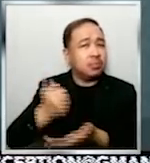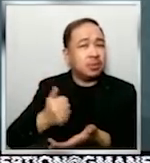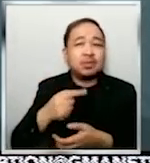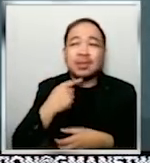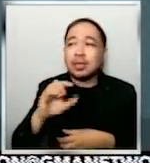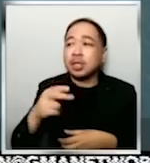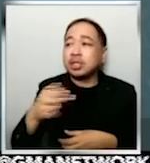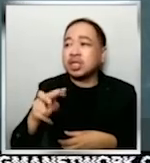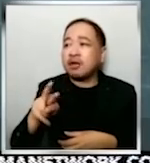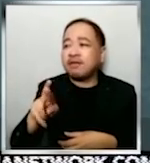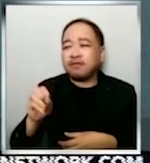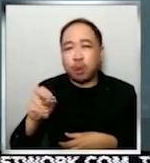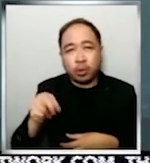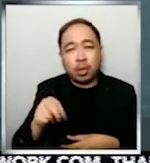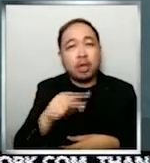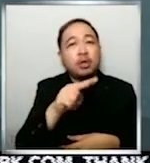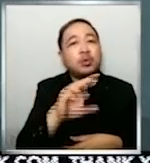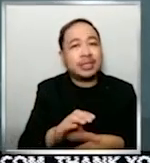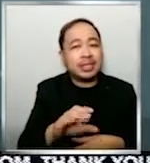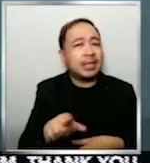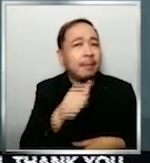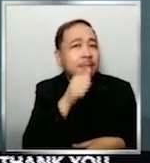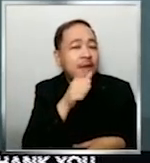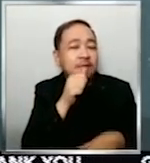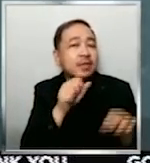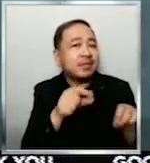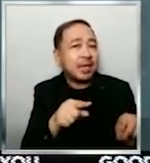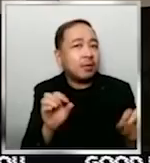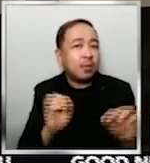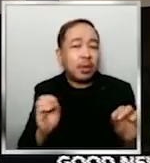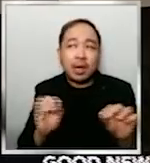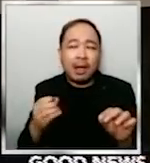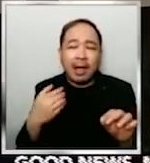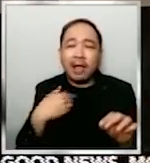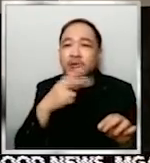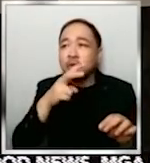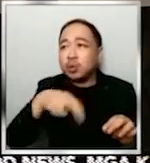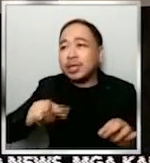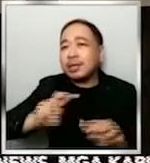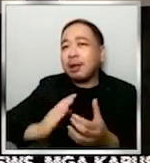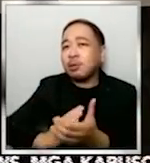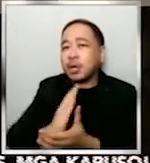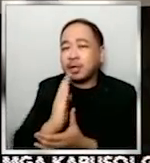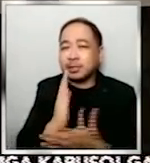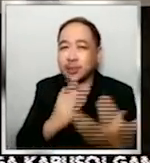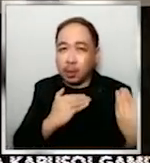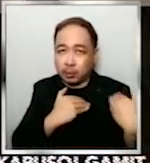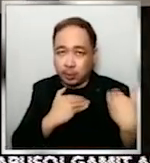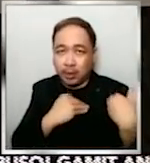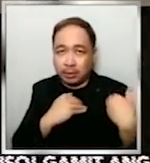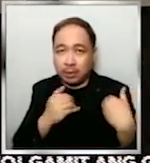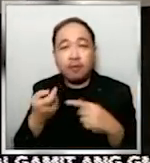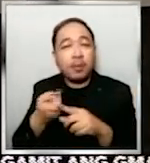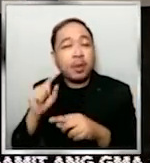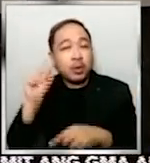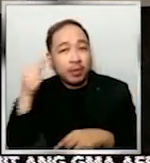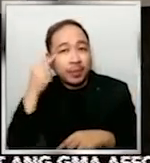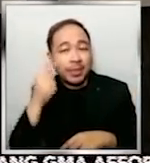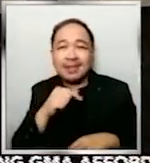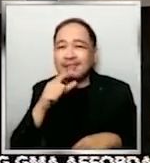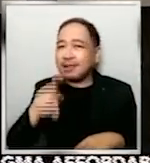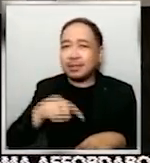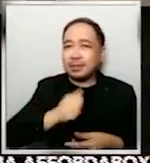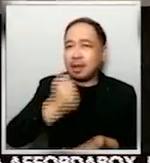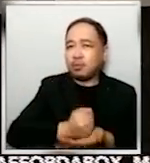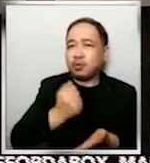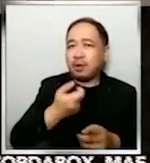deal ay private sale at wala raw nangyaring paglilipat ng karapatan o obligasyon. Hindi rin daw kailangan ng approval ng DOE para